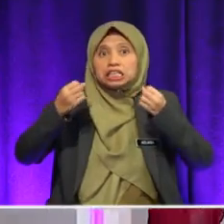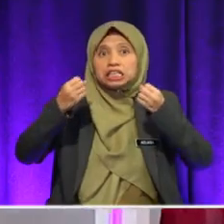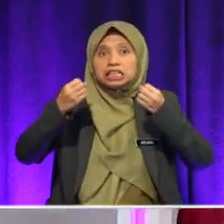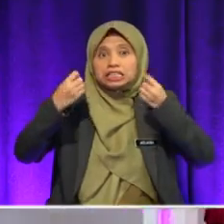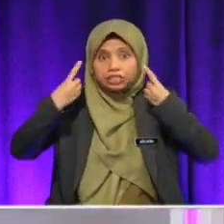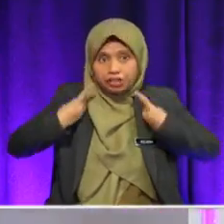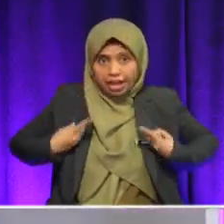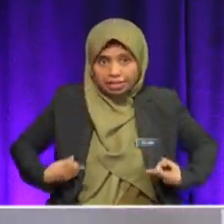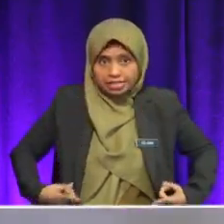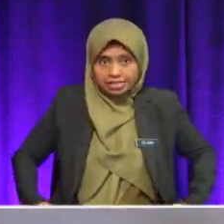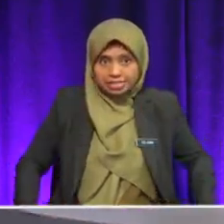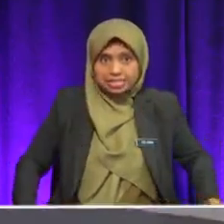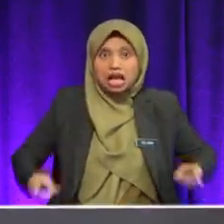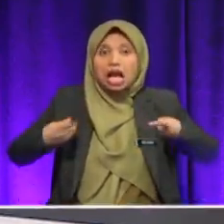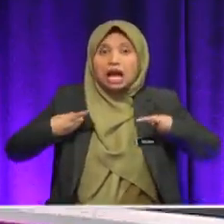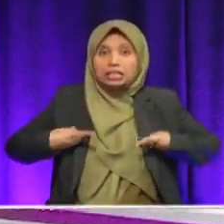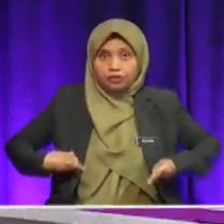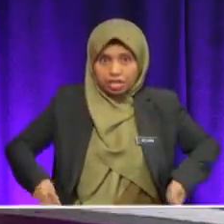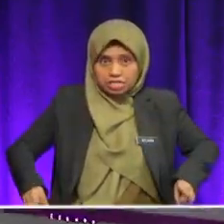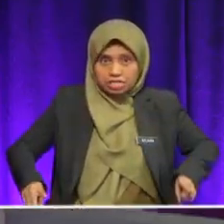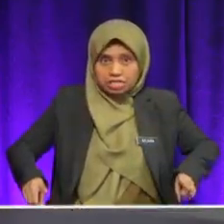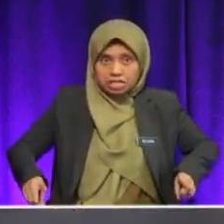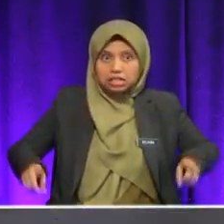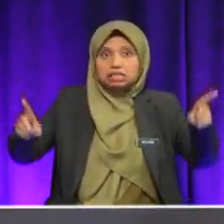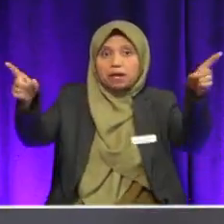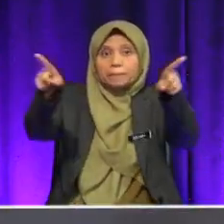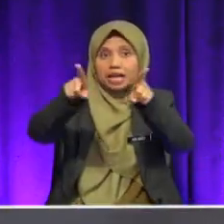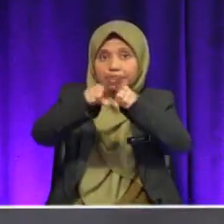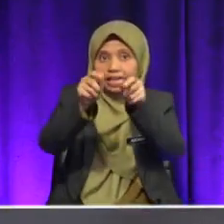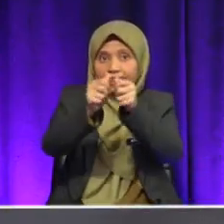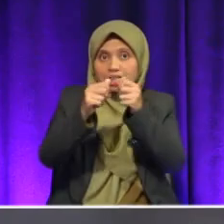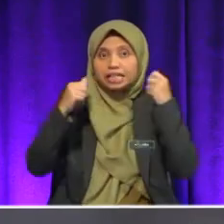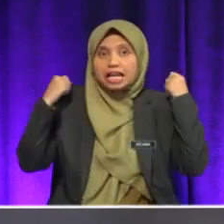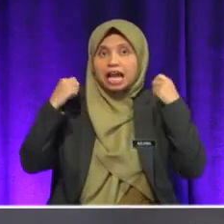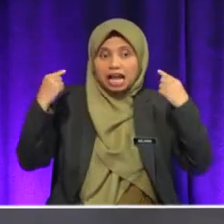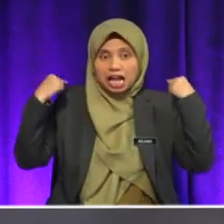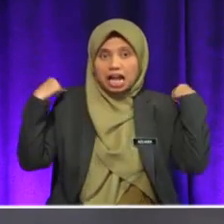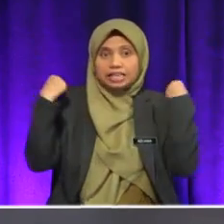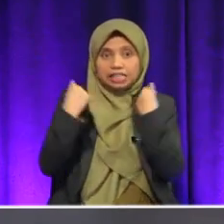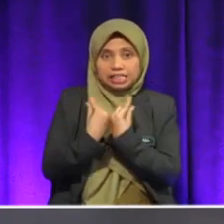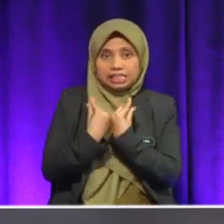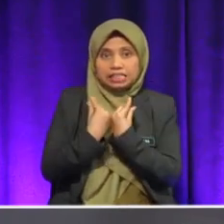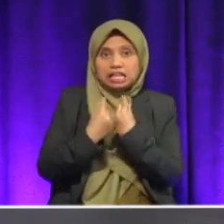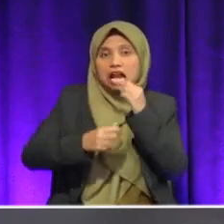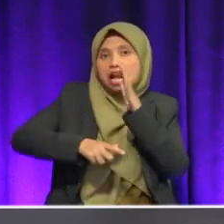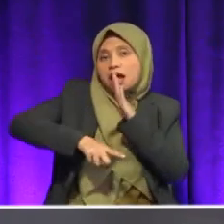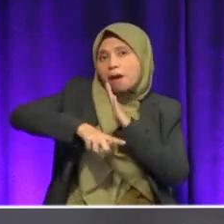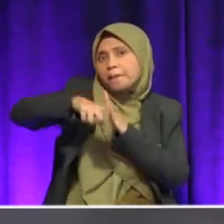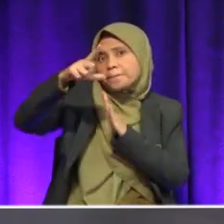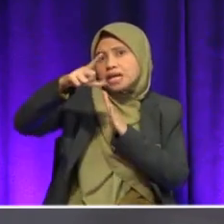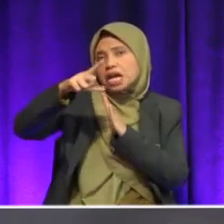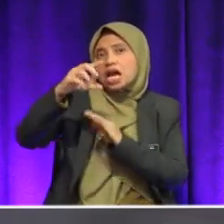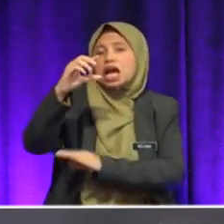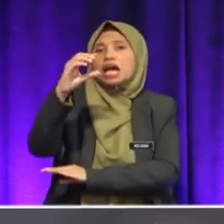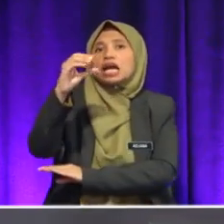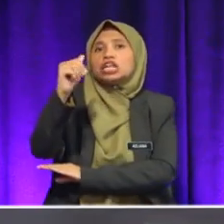sekarang ini dipadangkan dengan cardigan tapi beda dipandangkan dengan nampak lebih santai